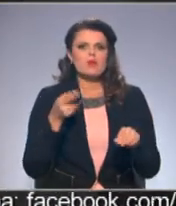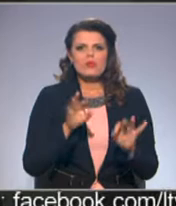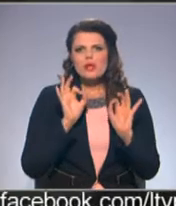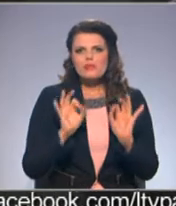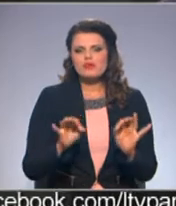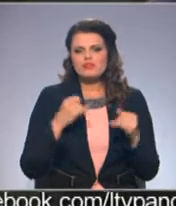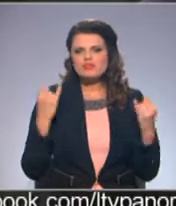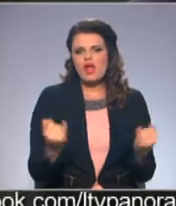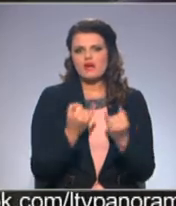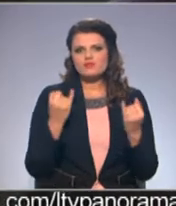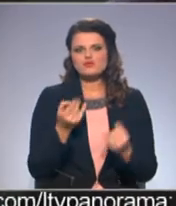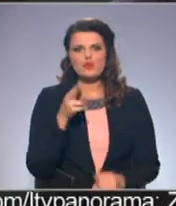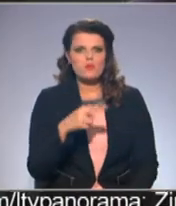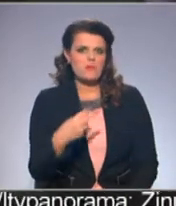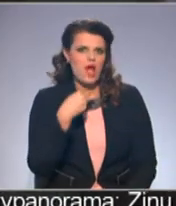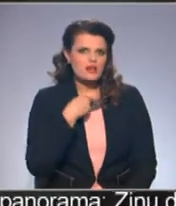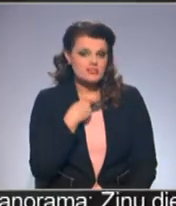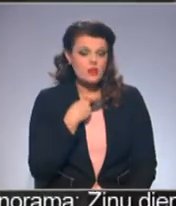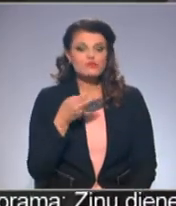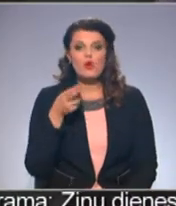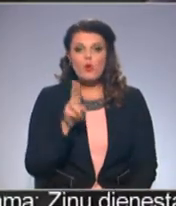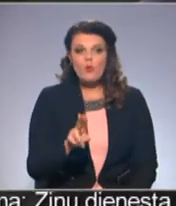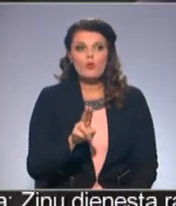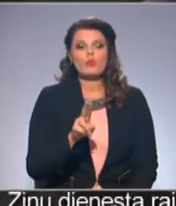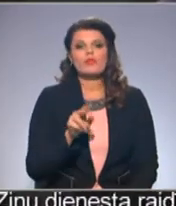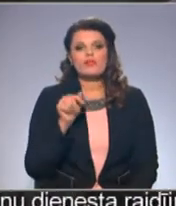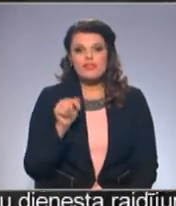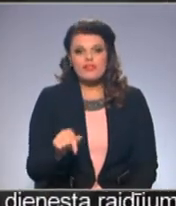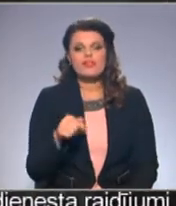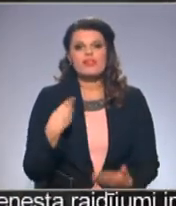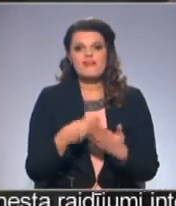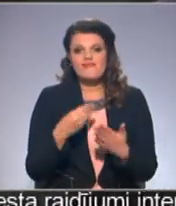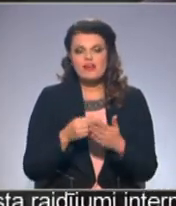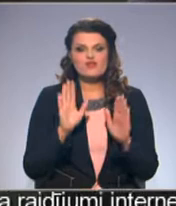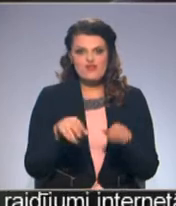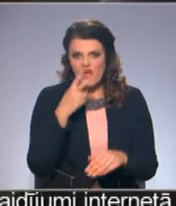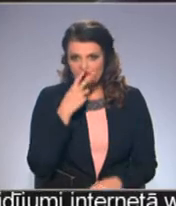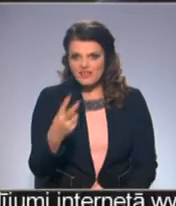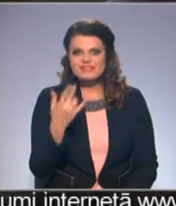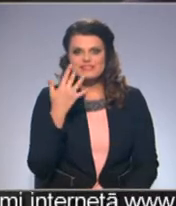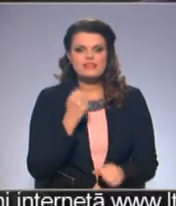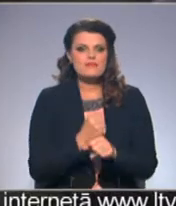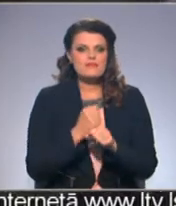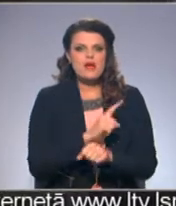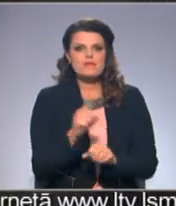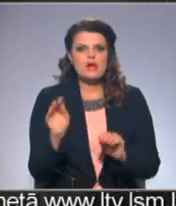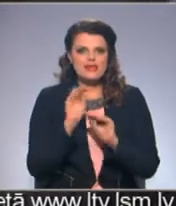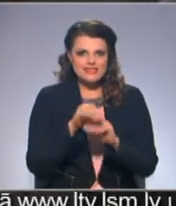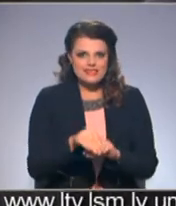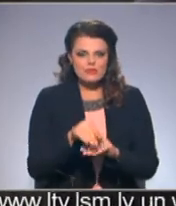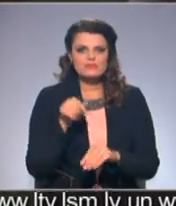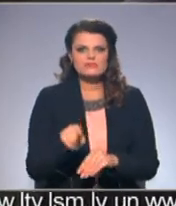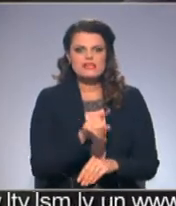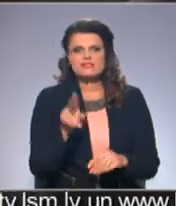arī aizkustinājušas un patiesi arī pārsteigušas. Un katrā ziņā te, nu, vērtējot, var redzēt, jā, cik darba ir ieguldīts, jā. Tas